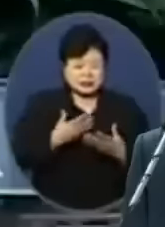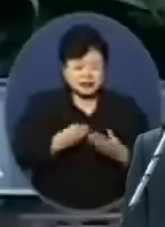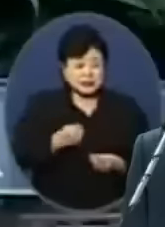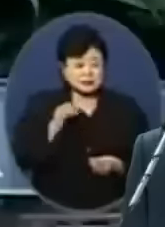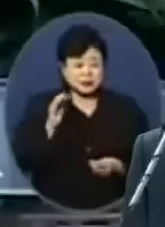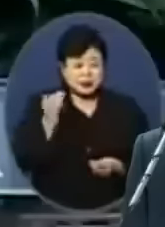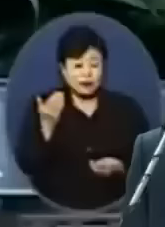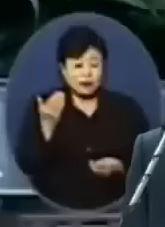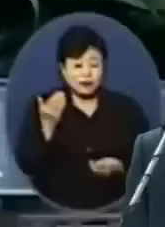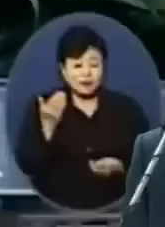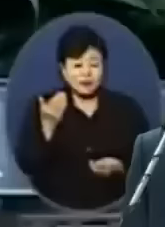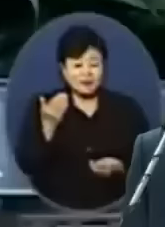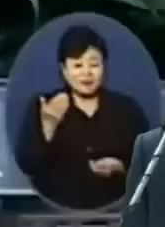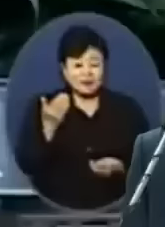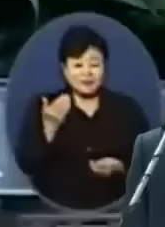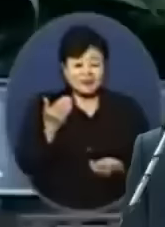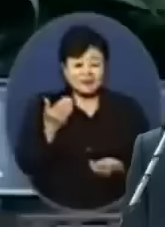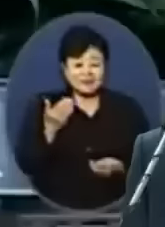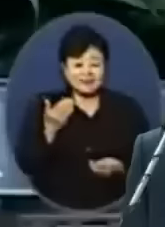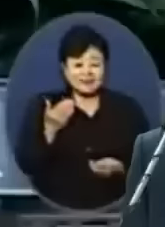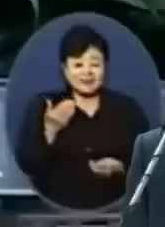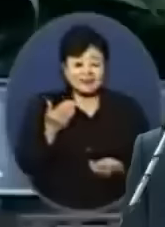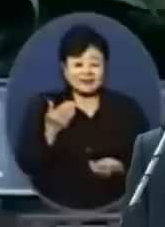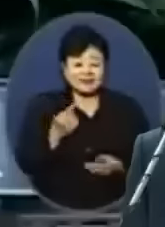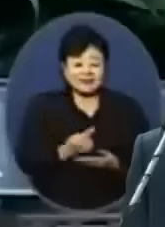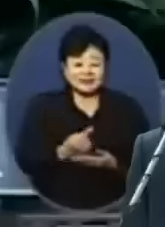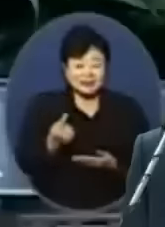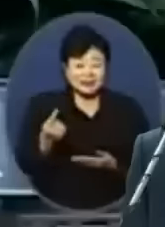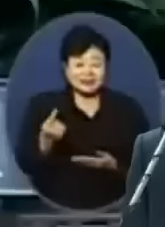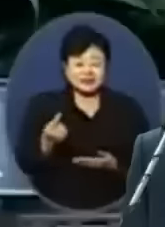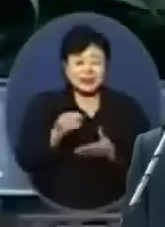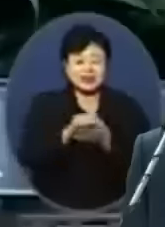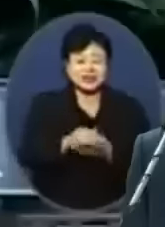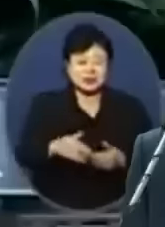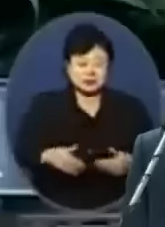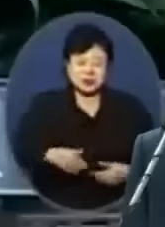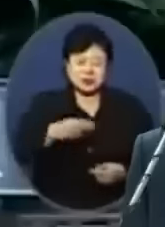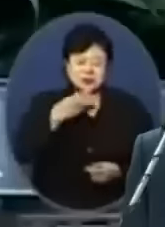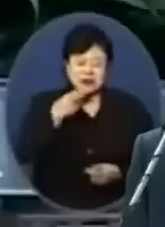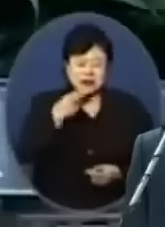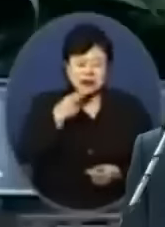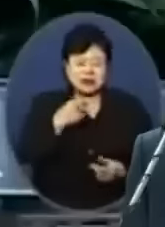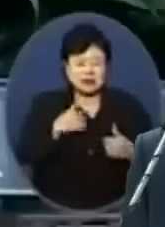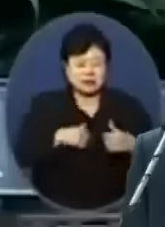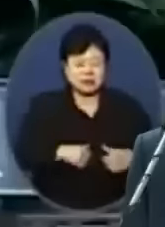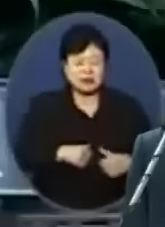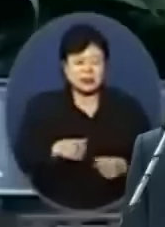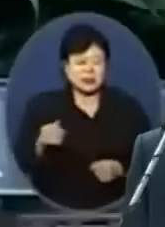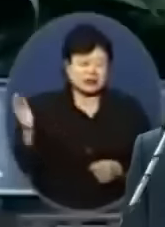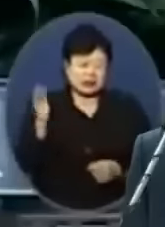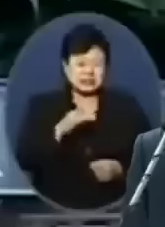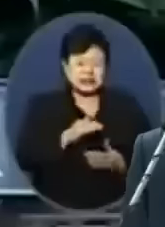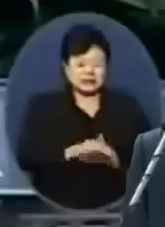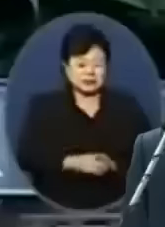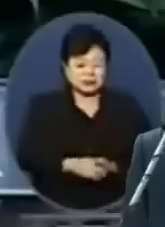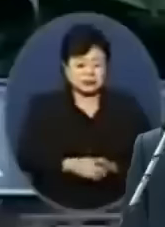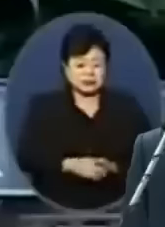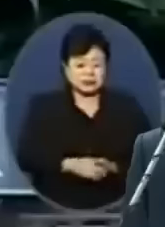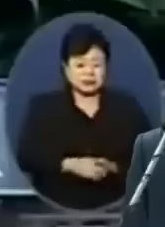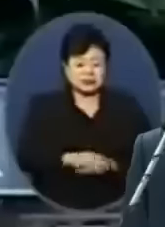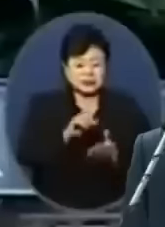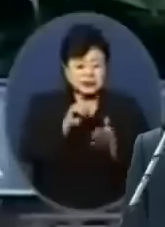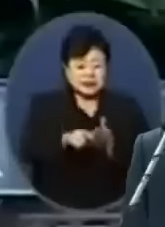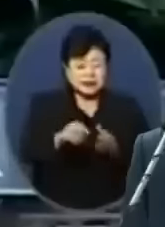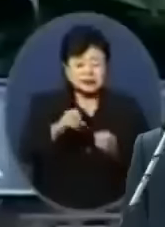되어 자리를 털털털거리 날 때 아이고 기도해도 소용이 없다 가자. 그럴